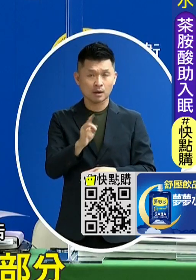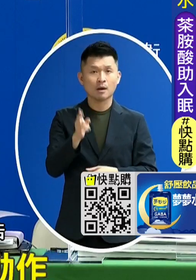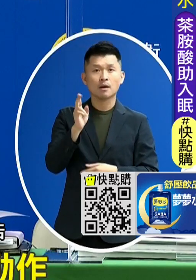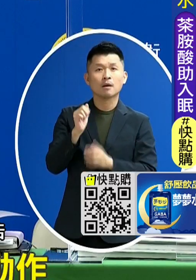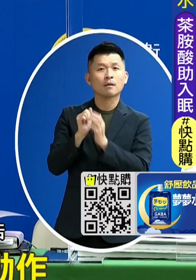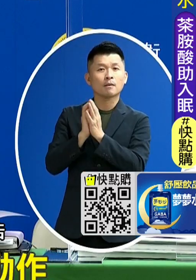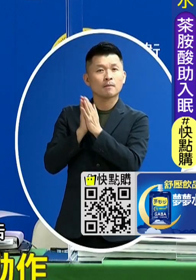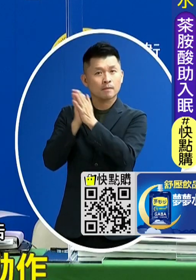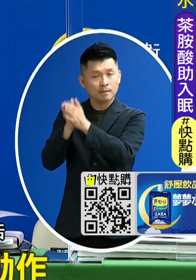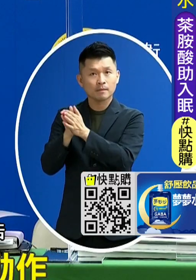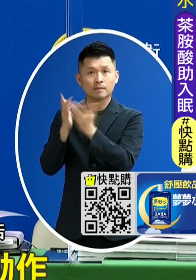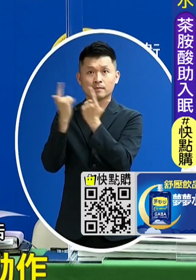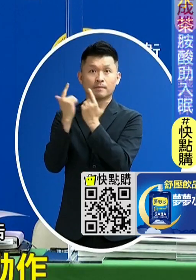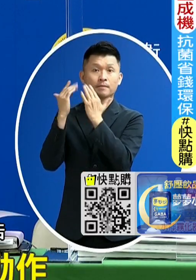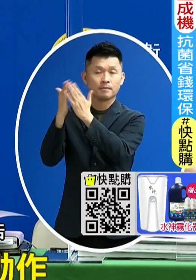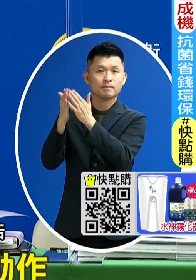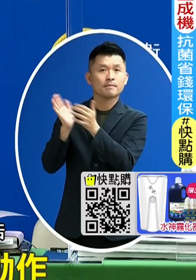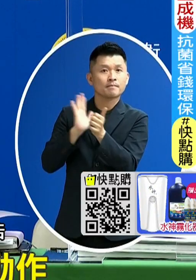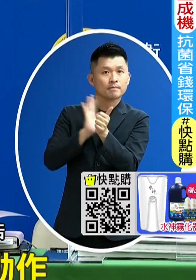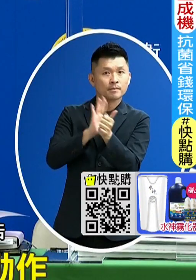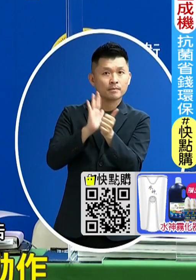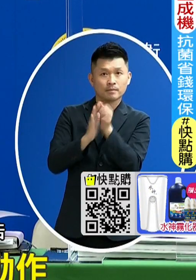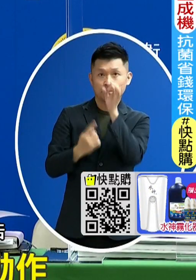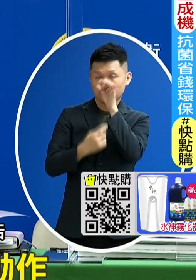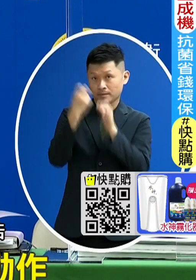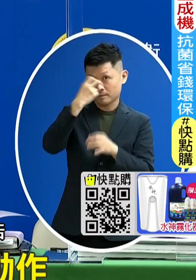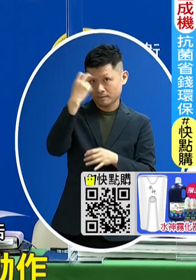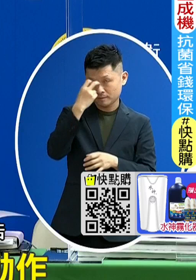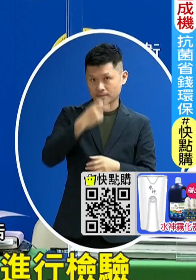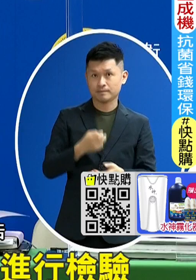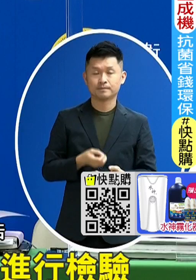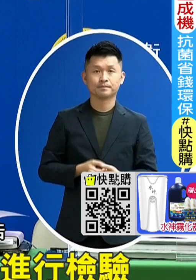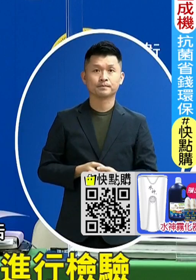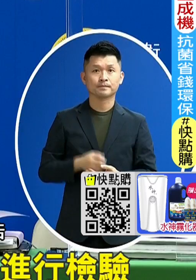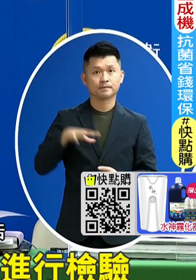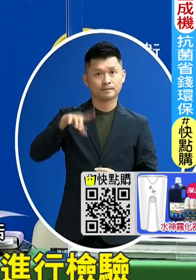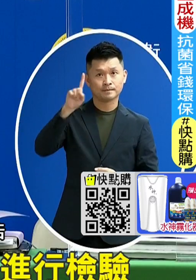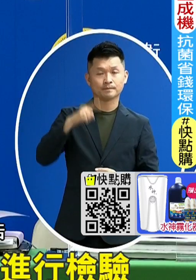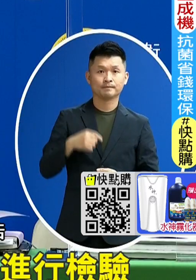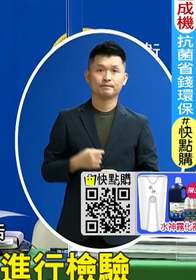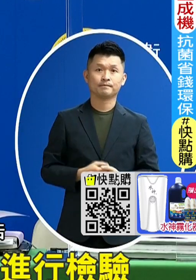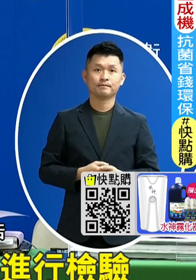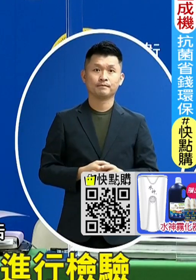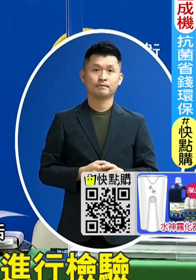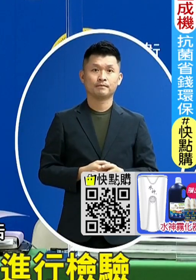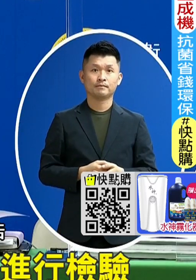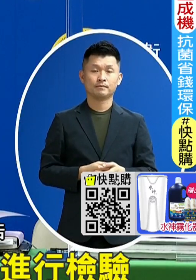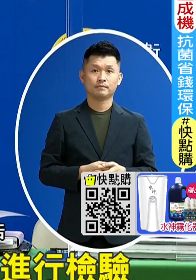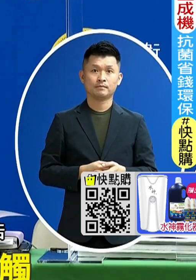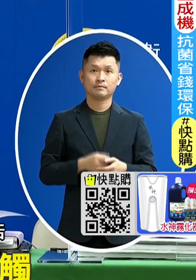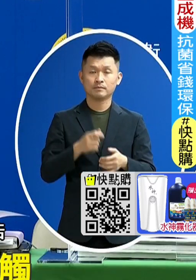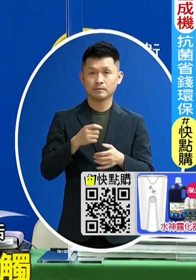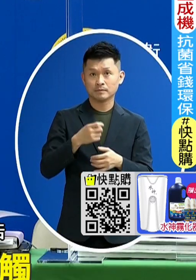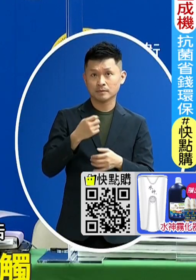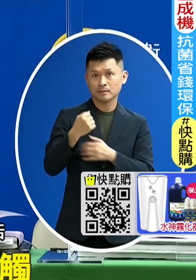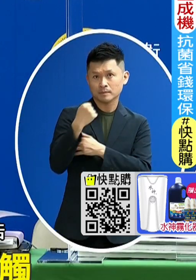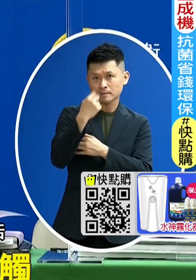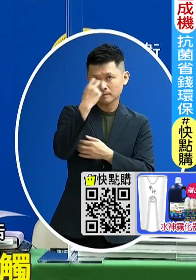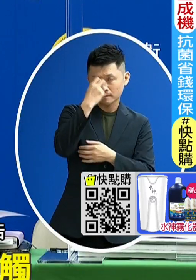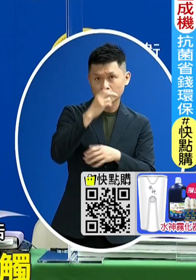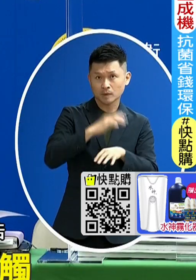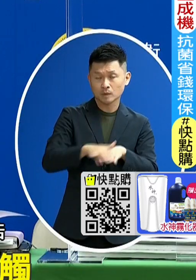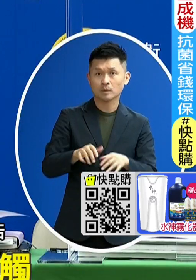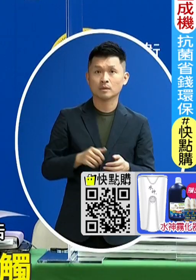台北市这部分那来做一个采检的一个动作，那本身的我们自己就来做进行检验。那这是因